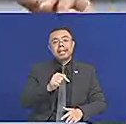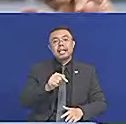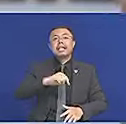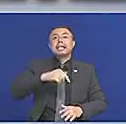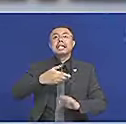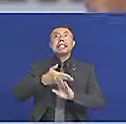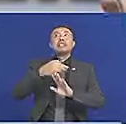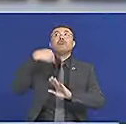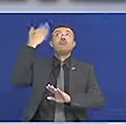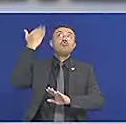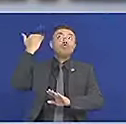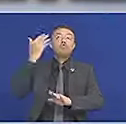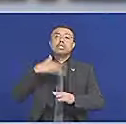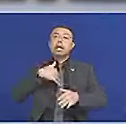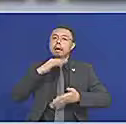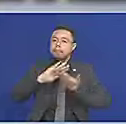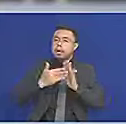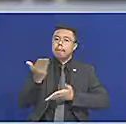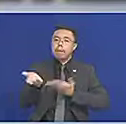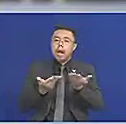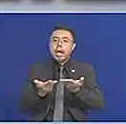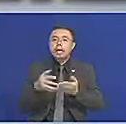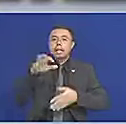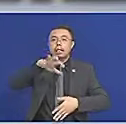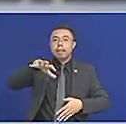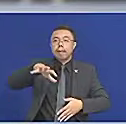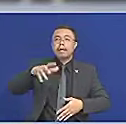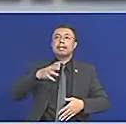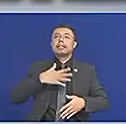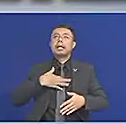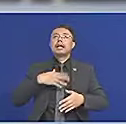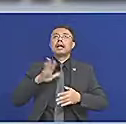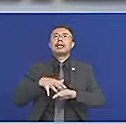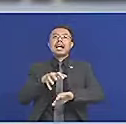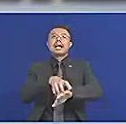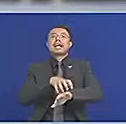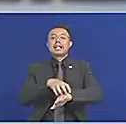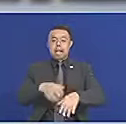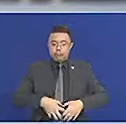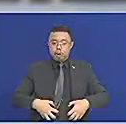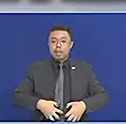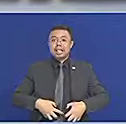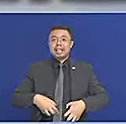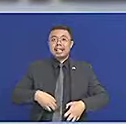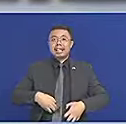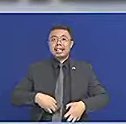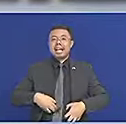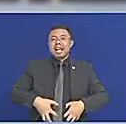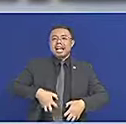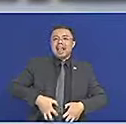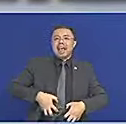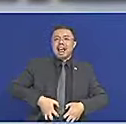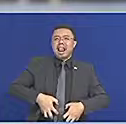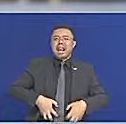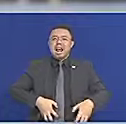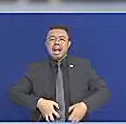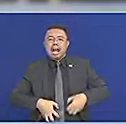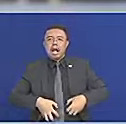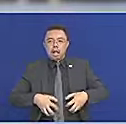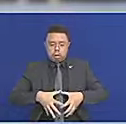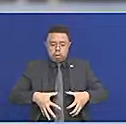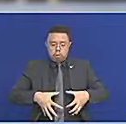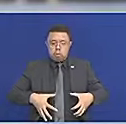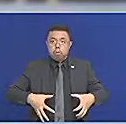dulu saya melayani di satu tempat, saudara, saya itu punya kena kurap, perut kena kurap. Wah, gatel.